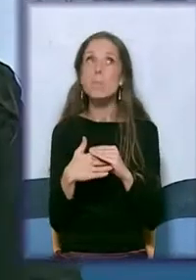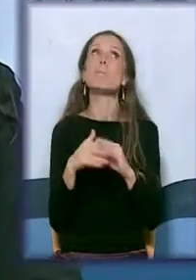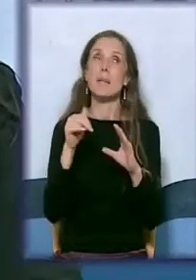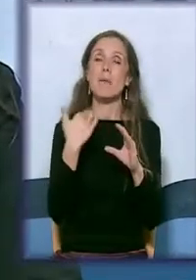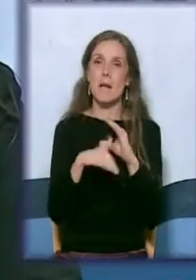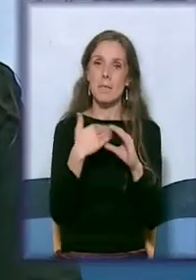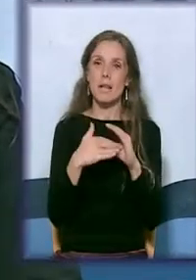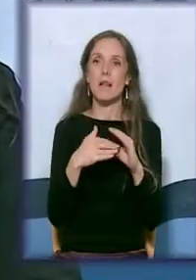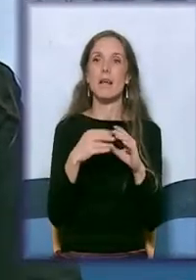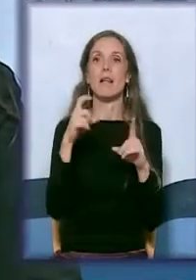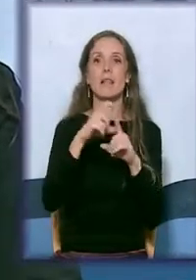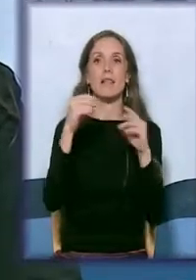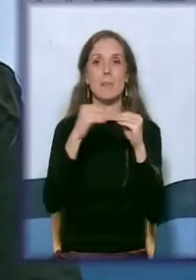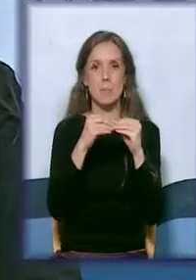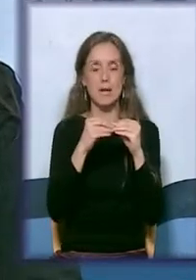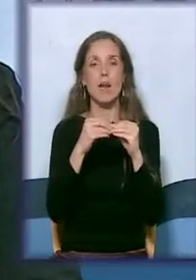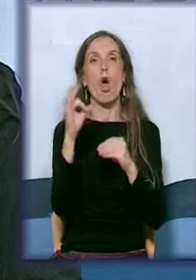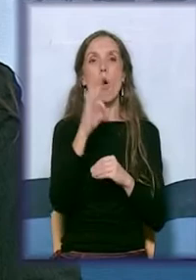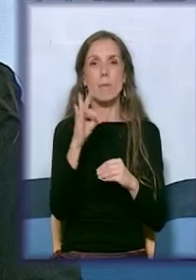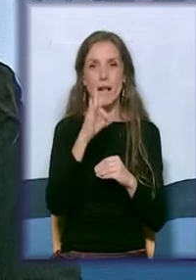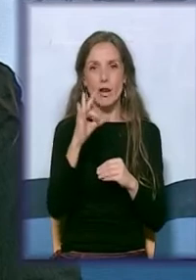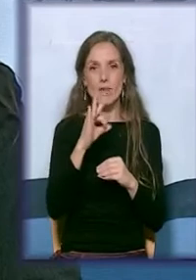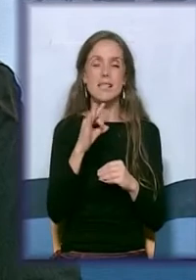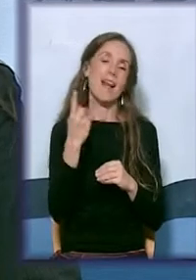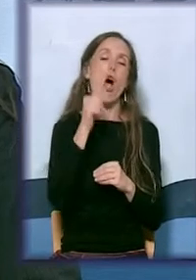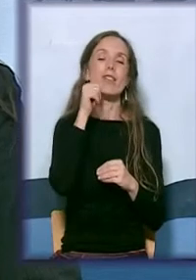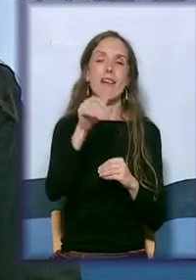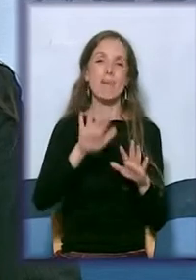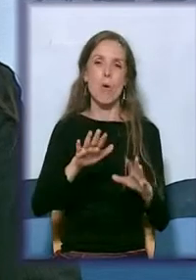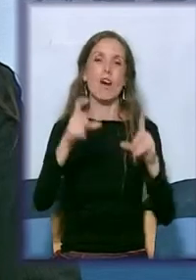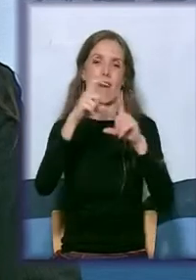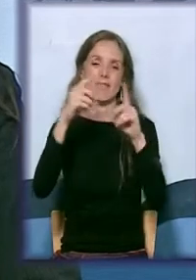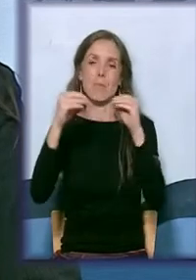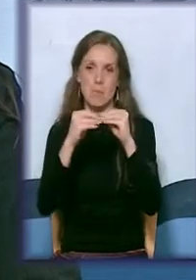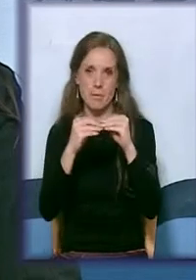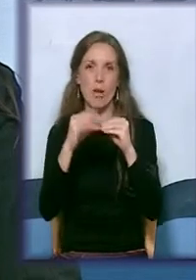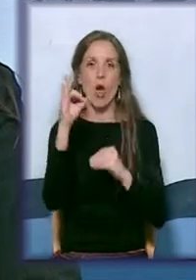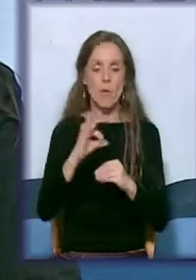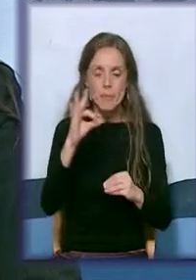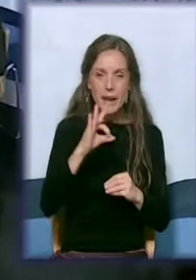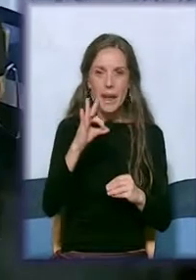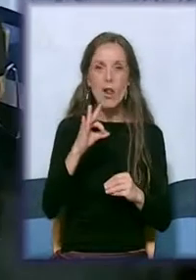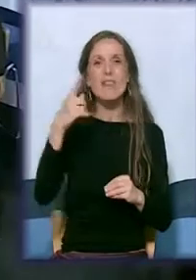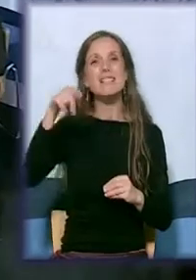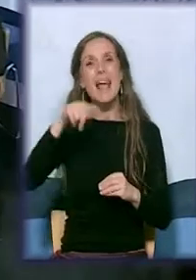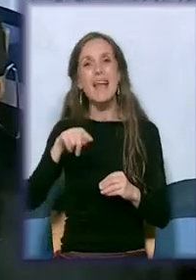E-mail ima db obrenovac. Dnevni boravak Obrenovac. Dnevni boravak, jeste, da, dnevni boravak Obrenovac.